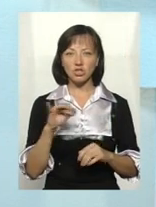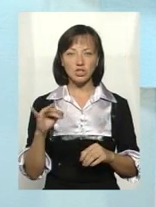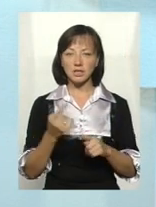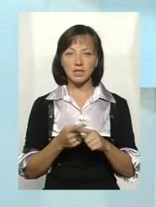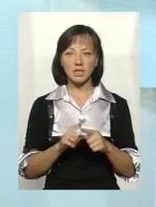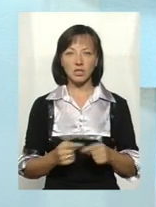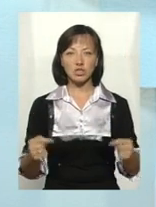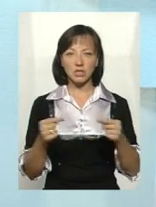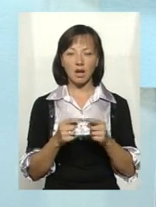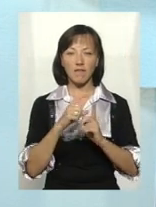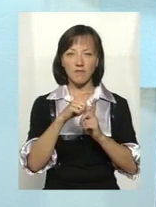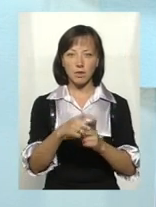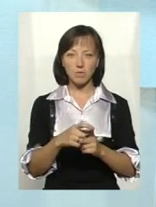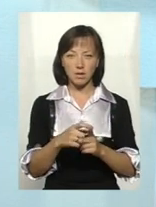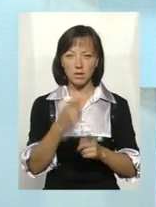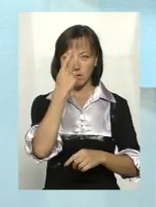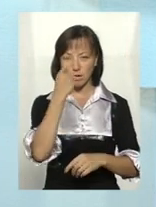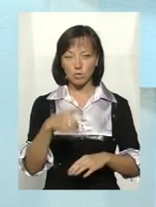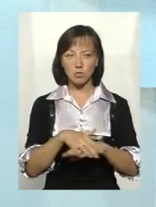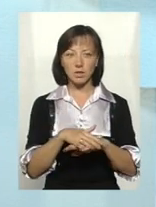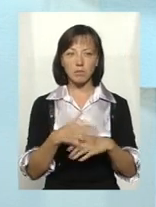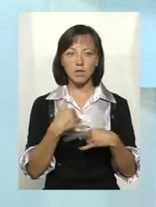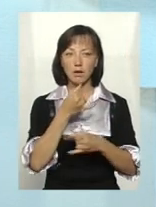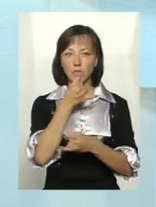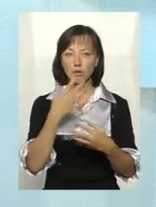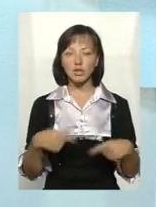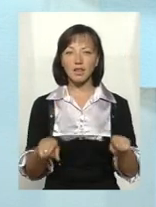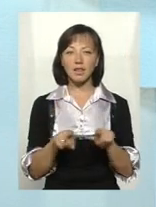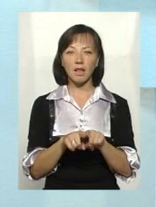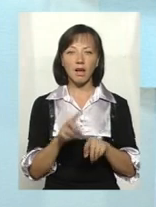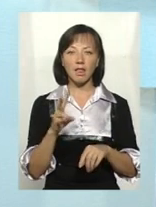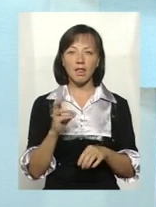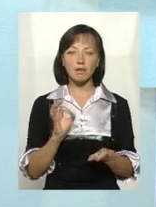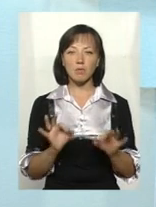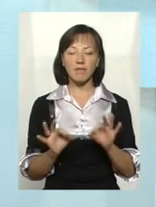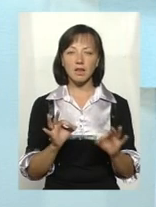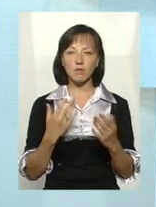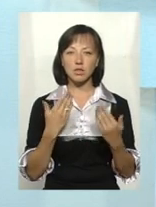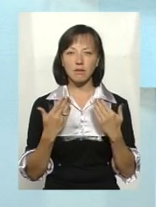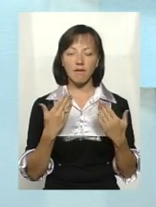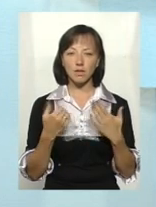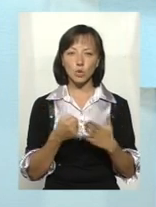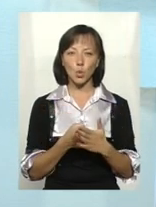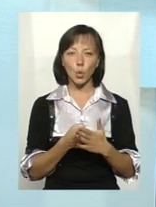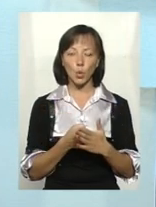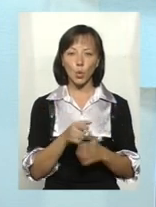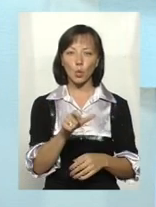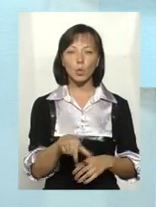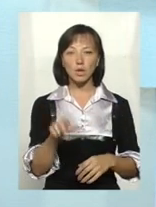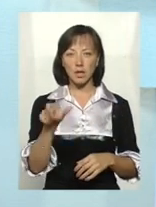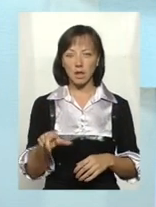чітка ця відповідь, не чіткий меседж суспільства, що ми не можемо так несправедливо ставитися до